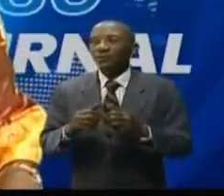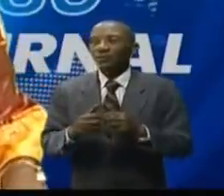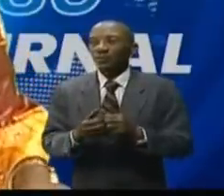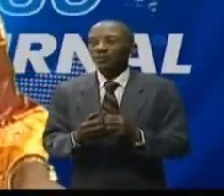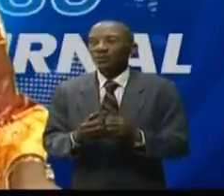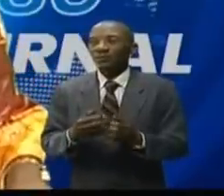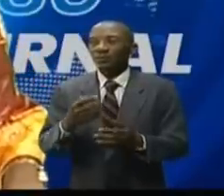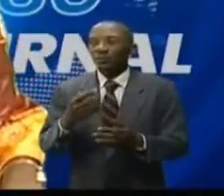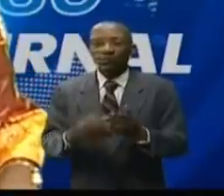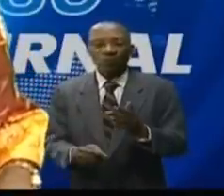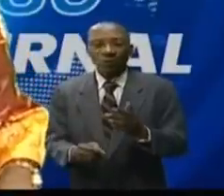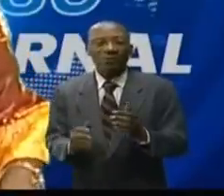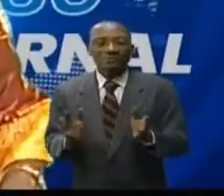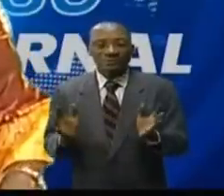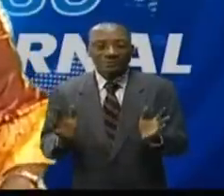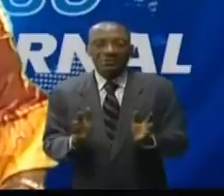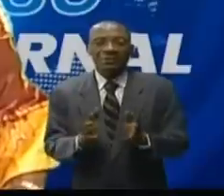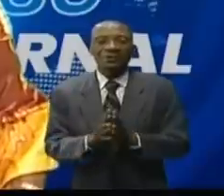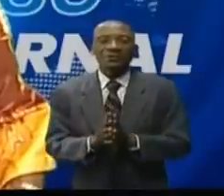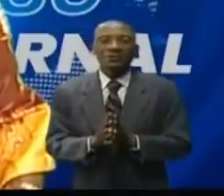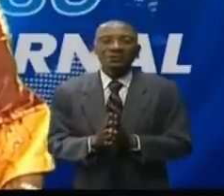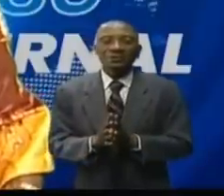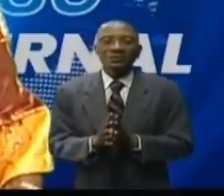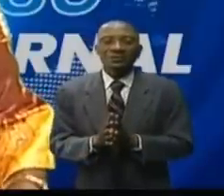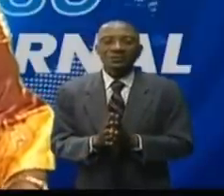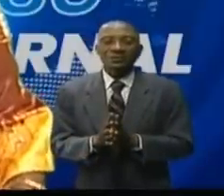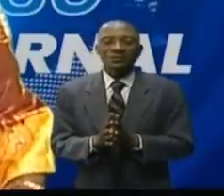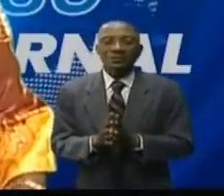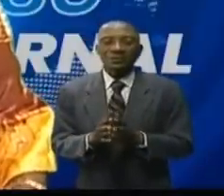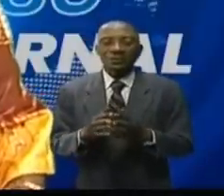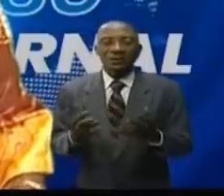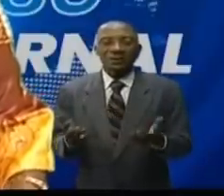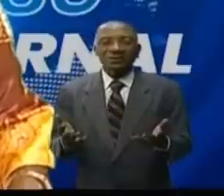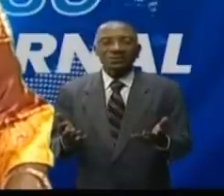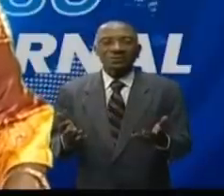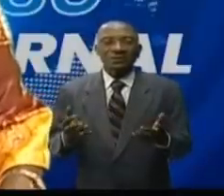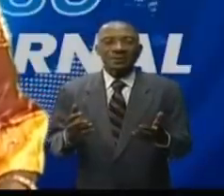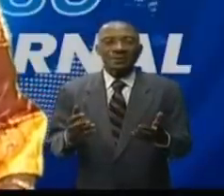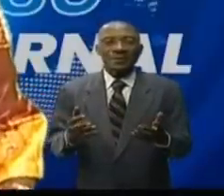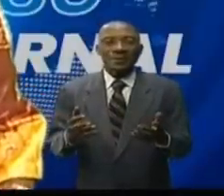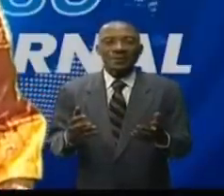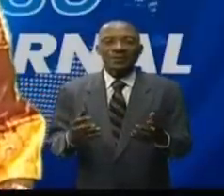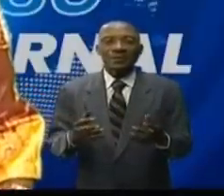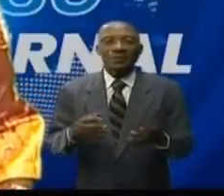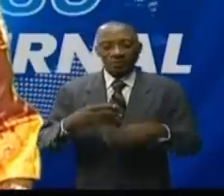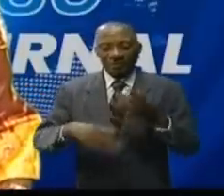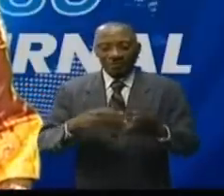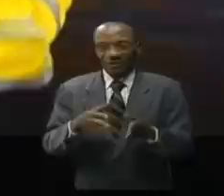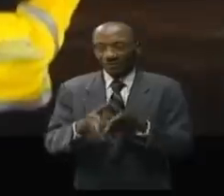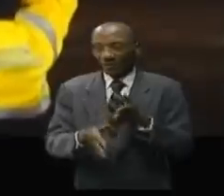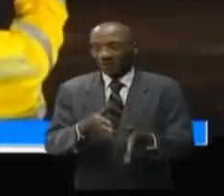d'information. On revient sur l'arrivée du président kényan en terre congolaise hier.